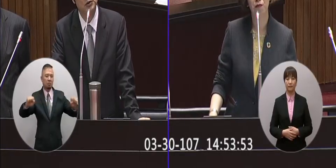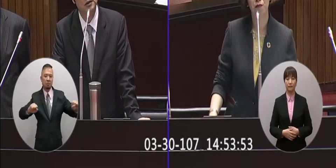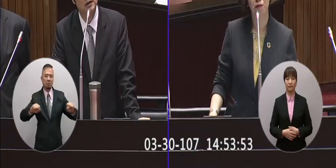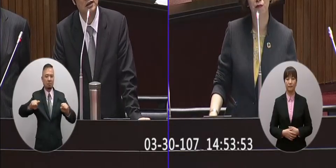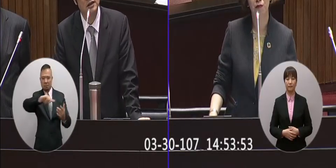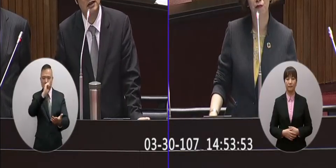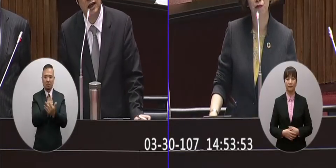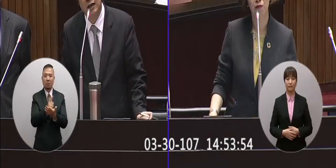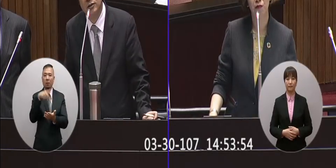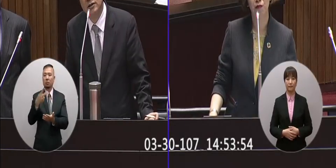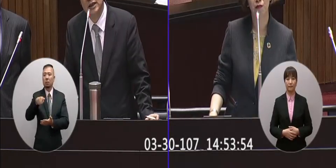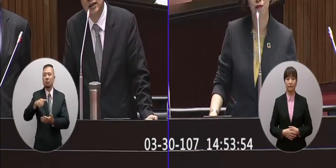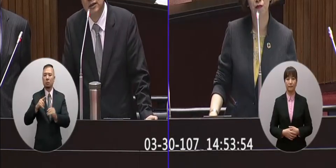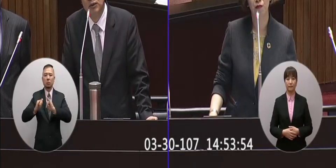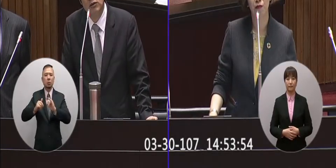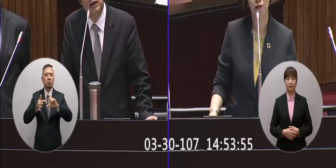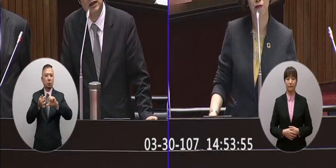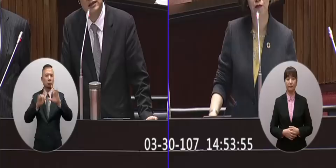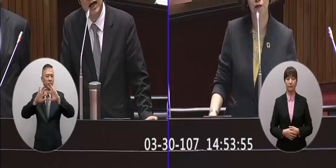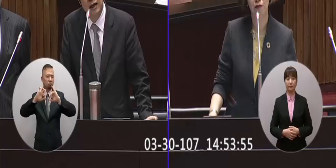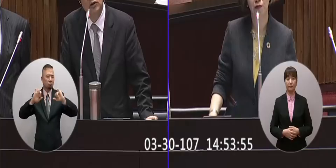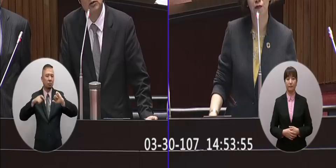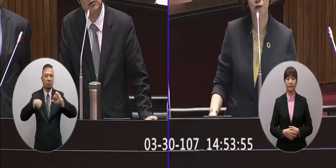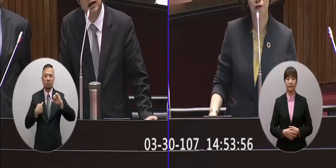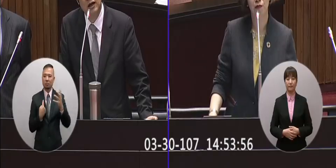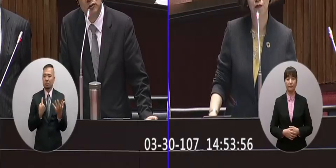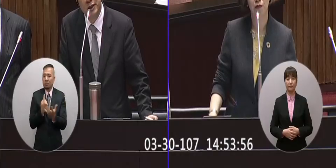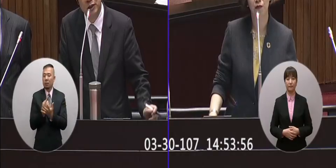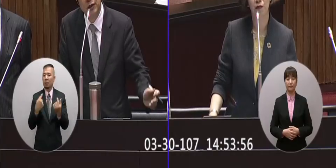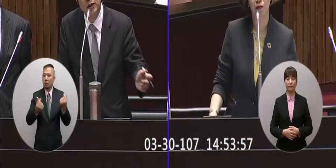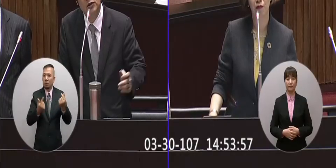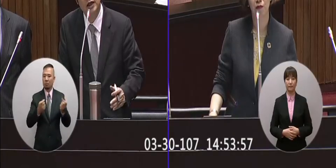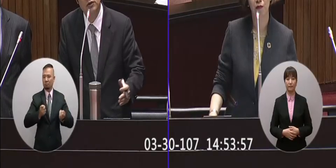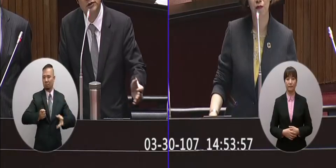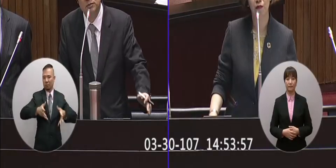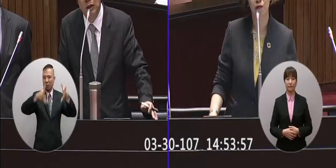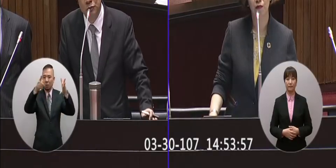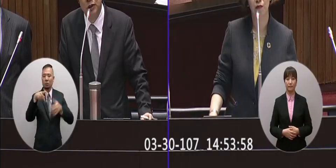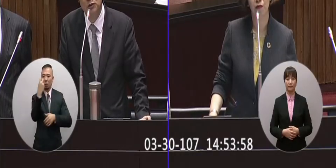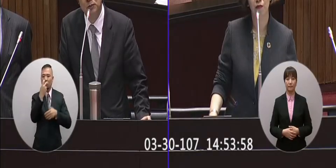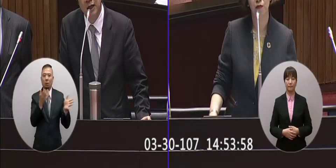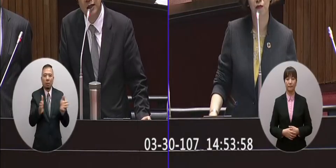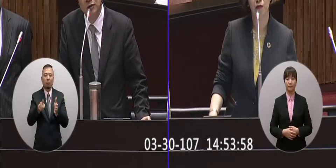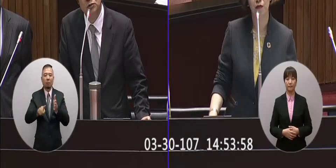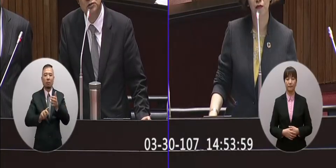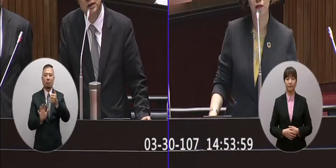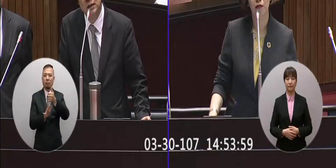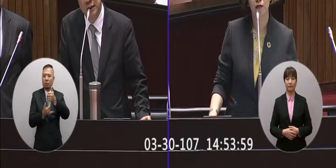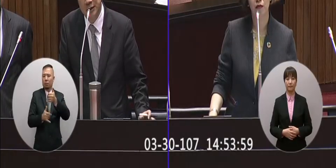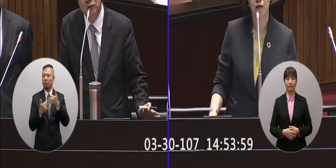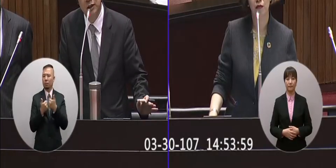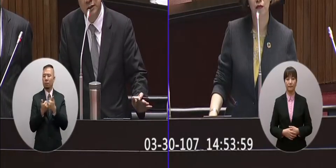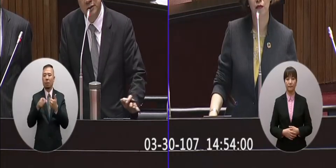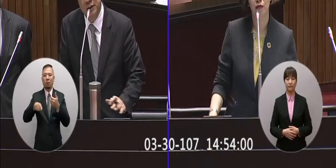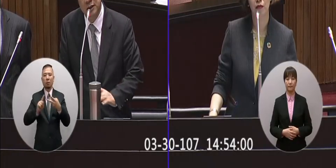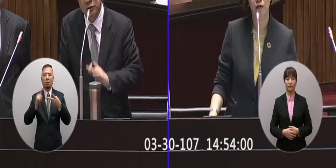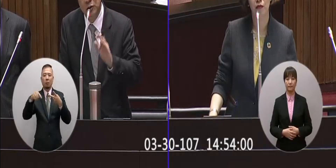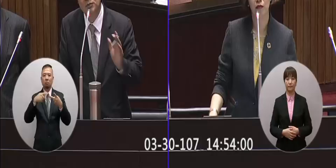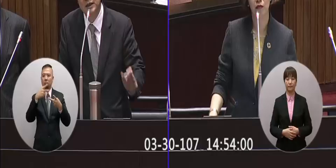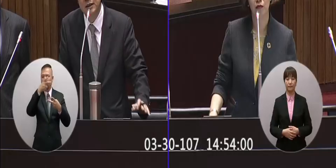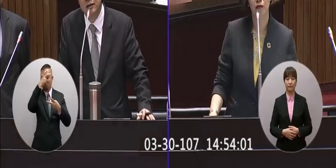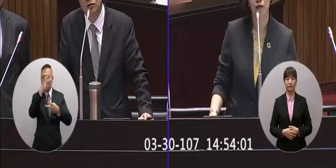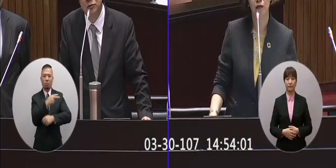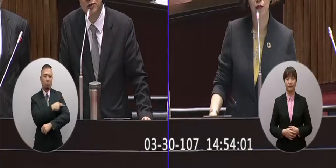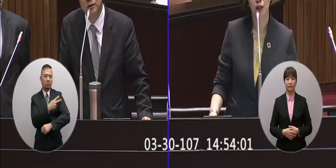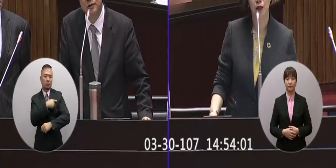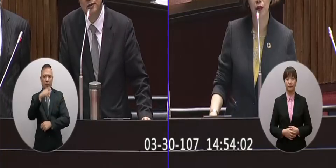到社区去这个包括大楼管理委员会或是保全，我们都把它纳入。那希望呢，就是一个